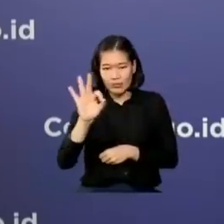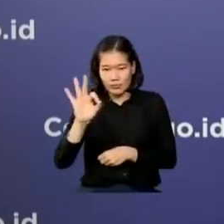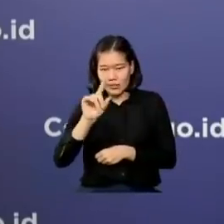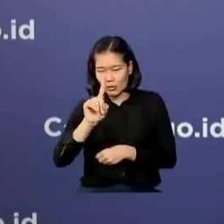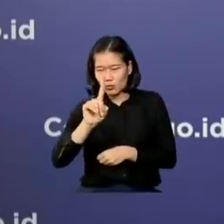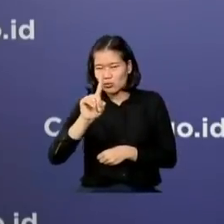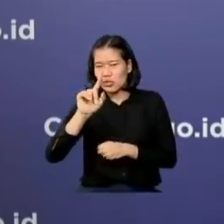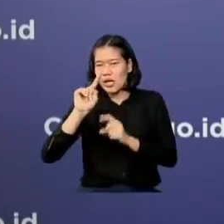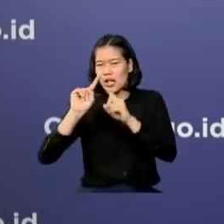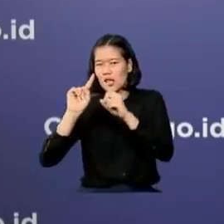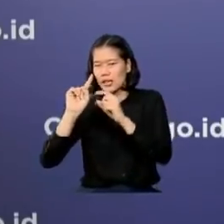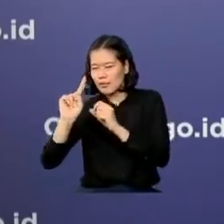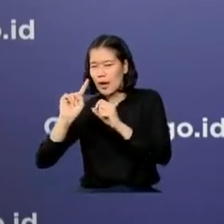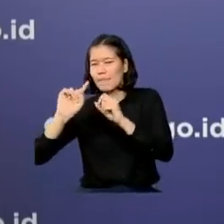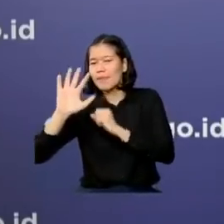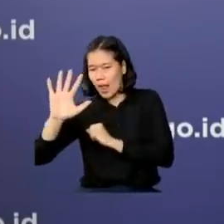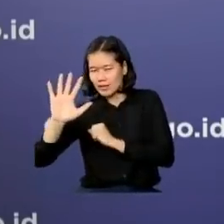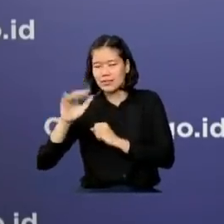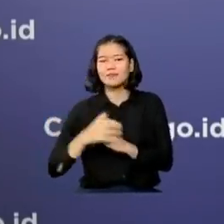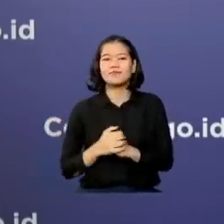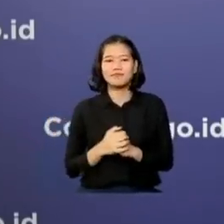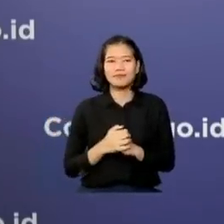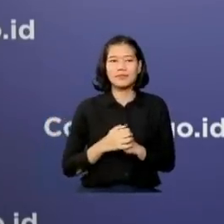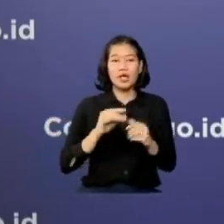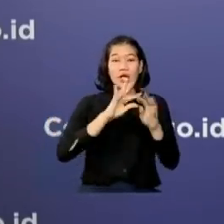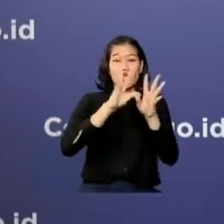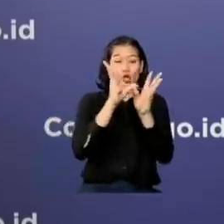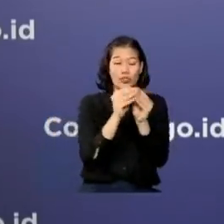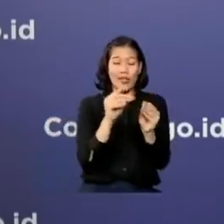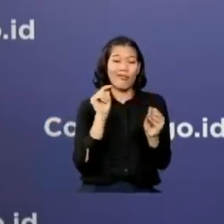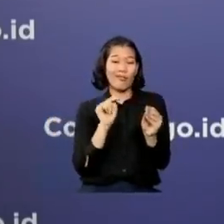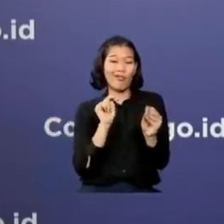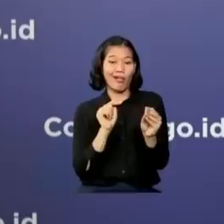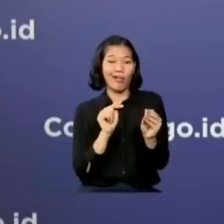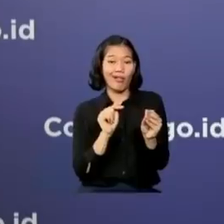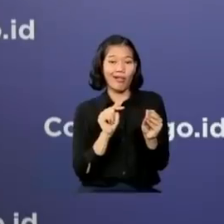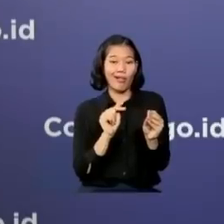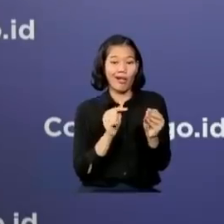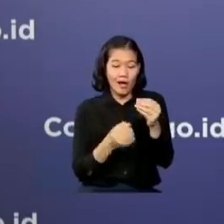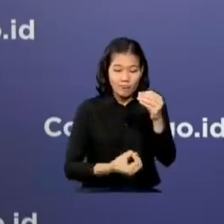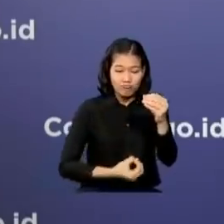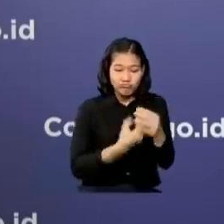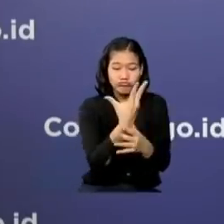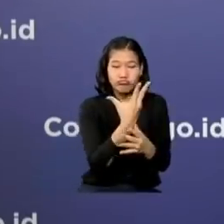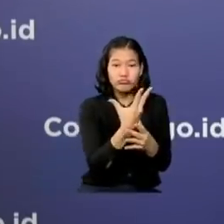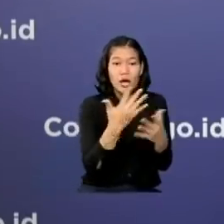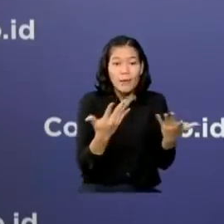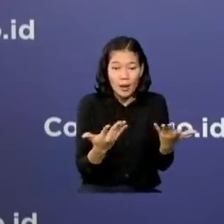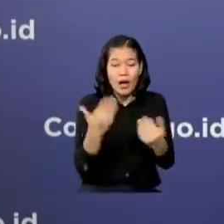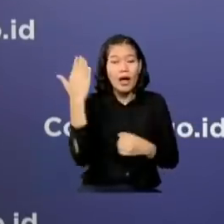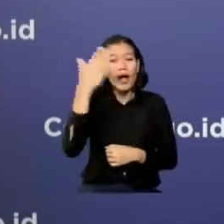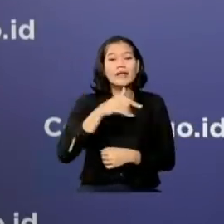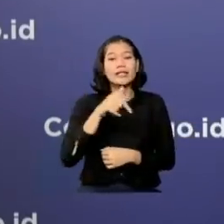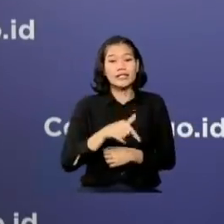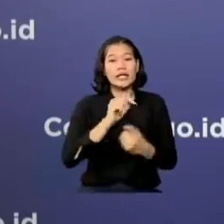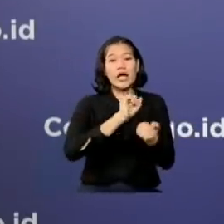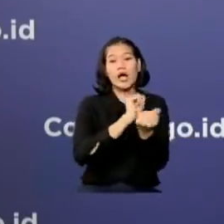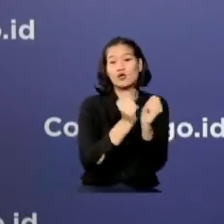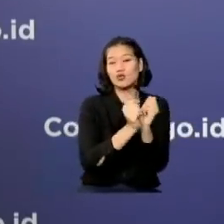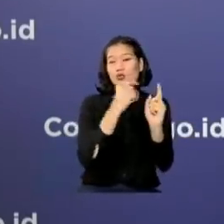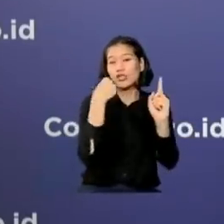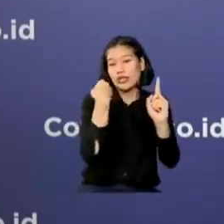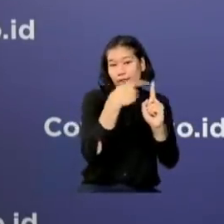40115 spesimen jumlah ini memberikan hasil untuk hari ini kasus